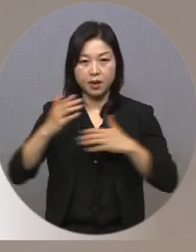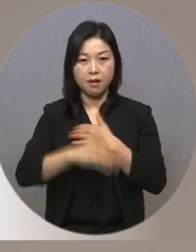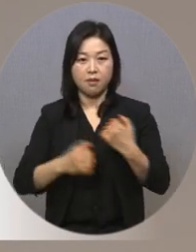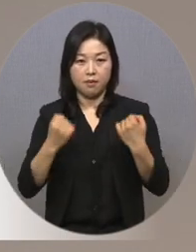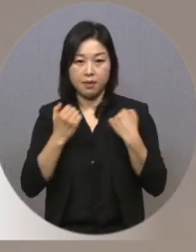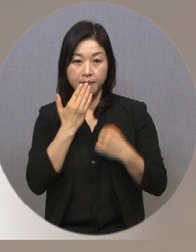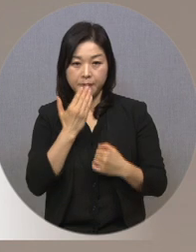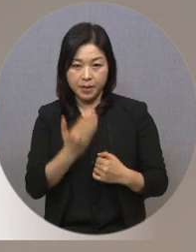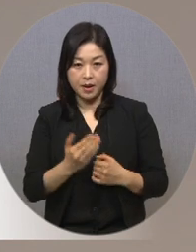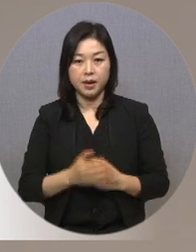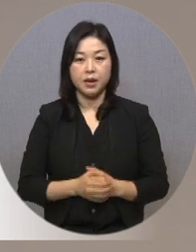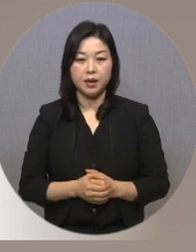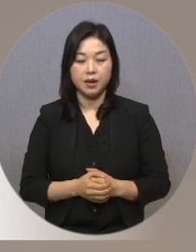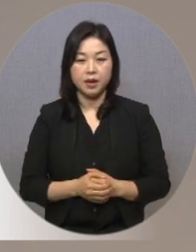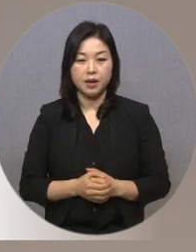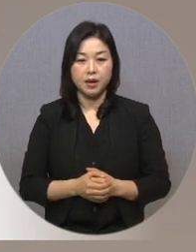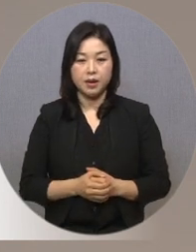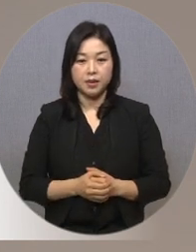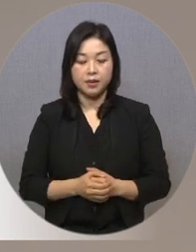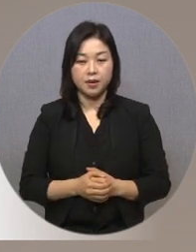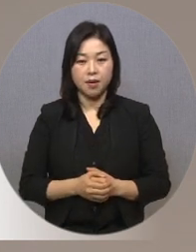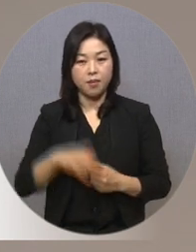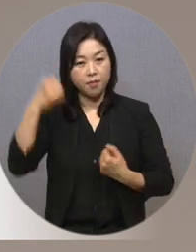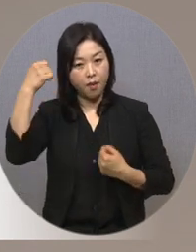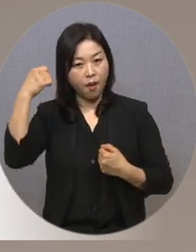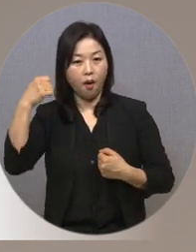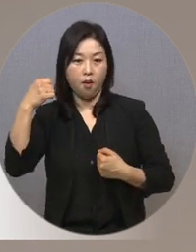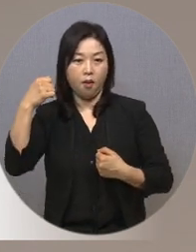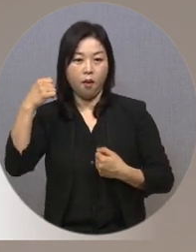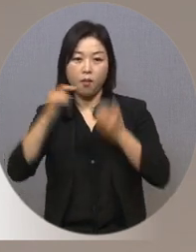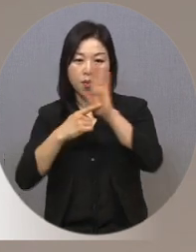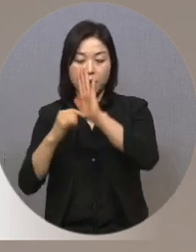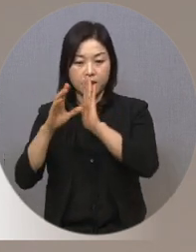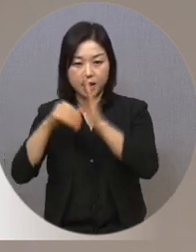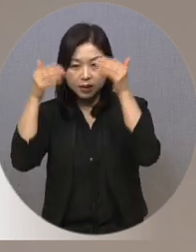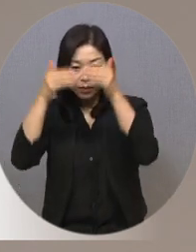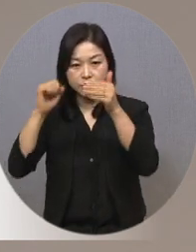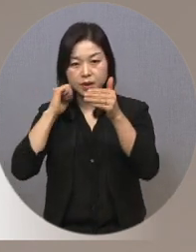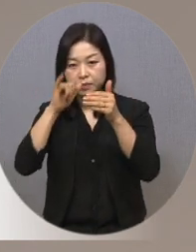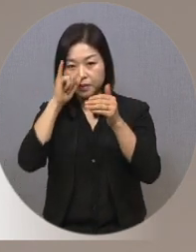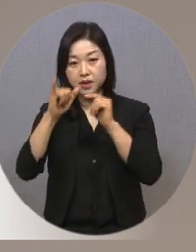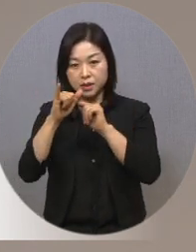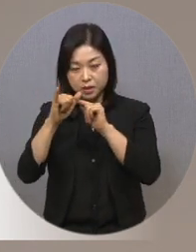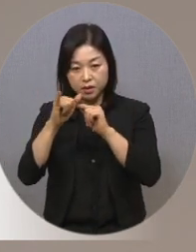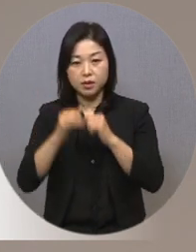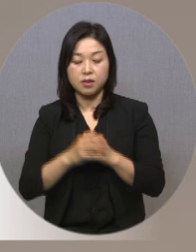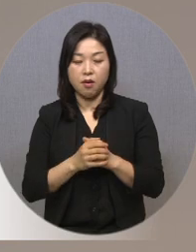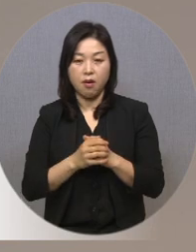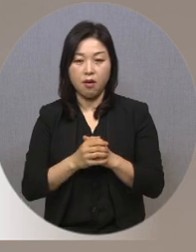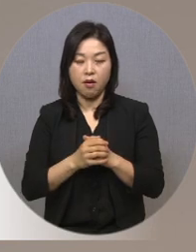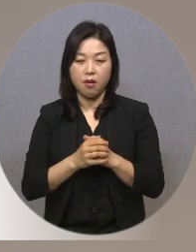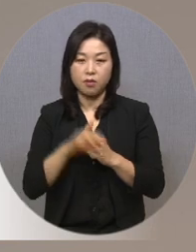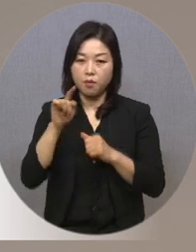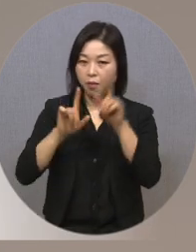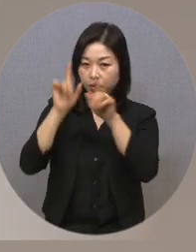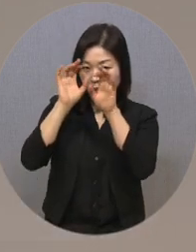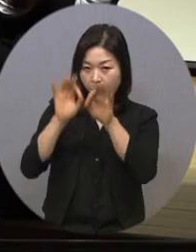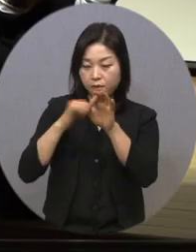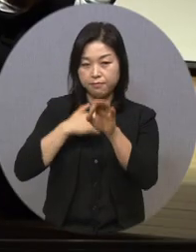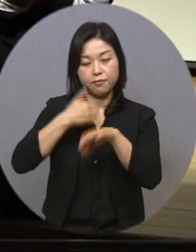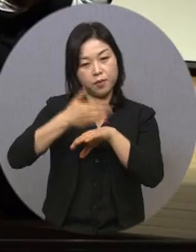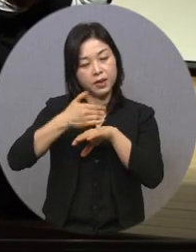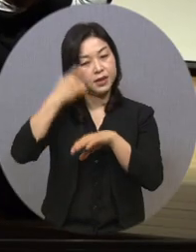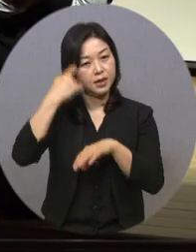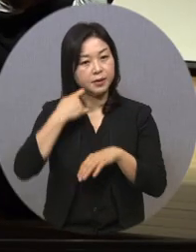건강에 적고요. 한 동작을 완성시키는 동안에 집중력이 향상돼서 그것이 무엇보다 저는 되게